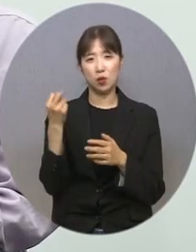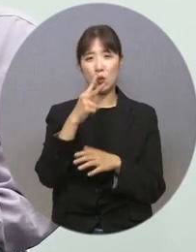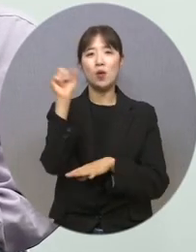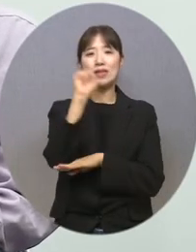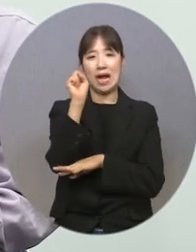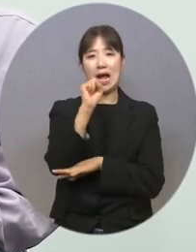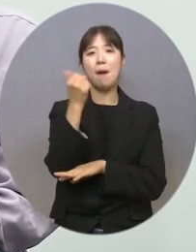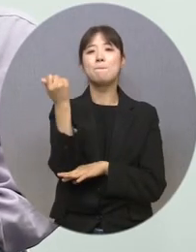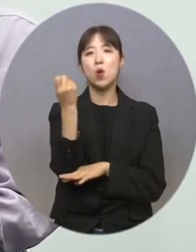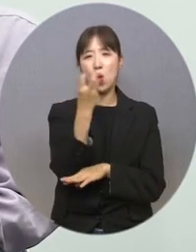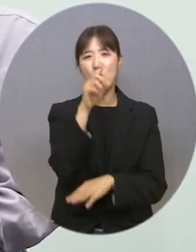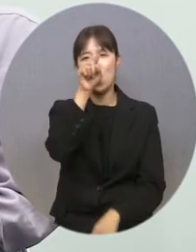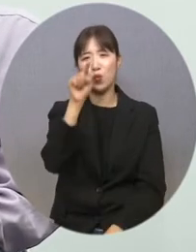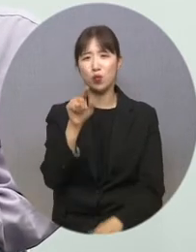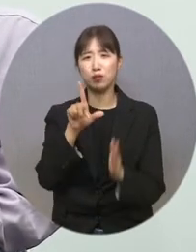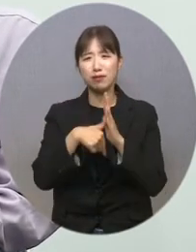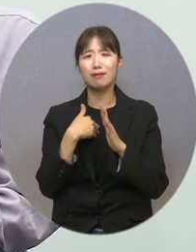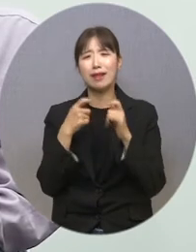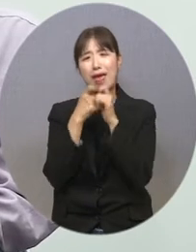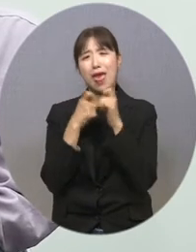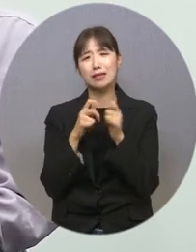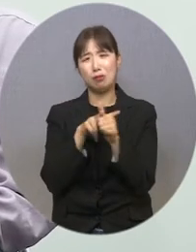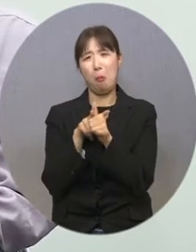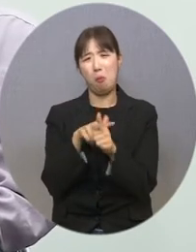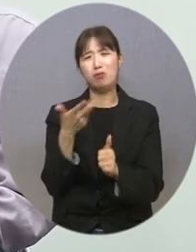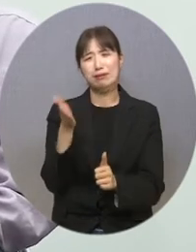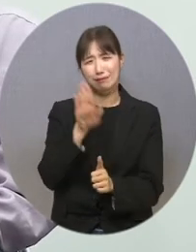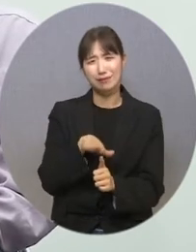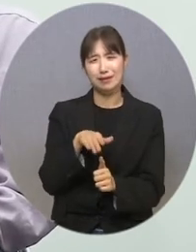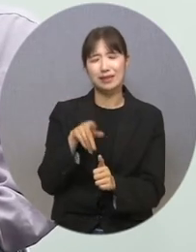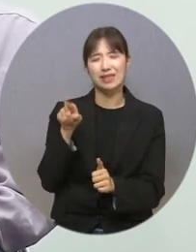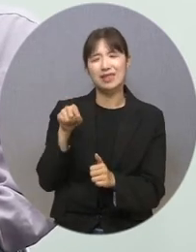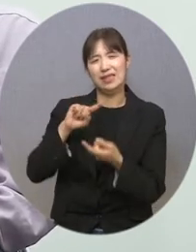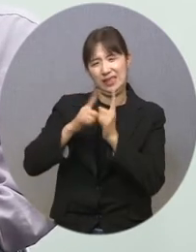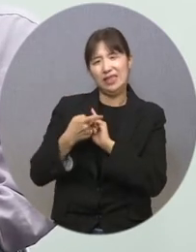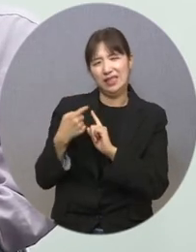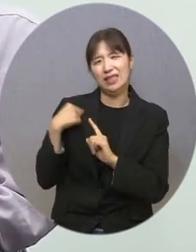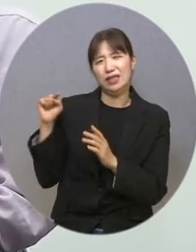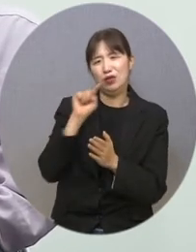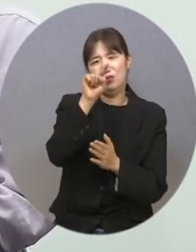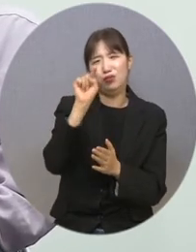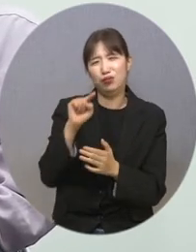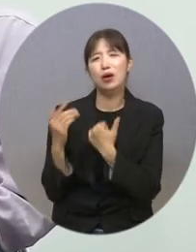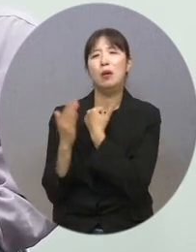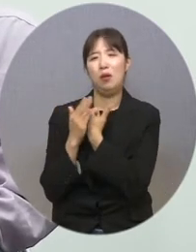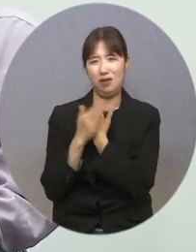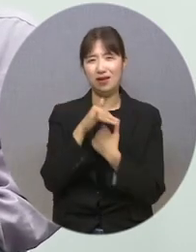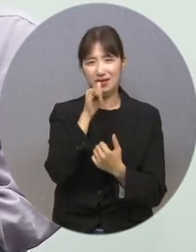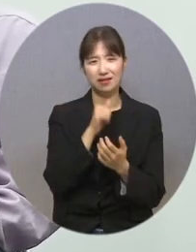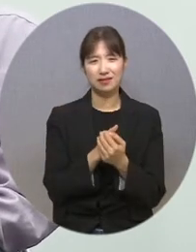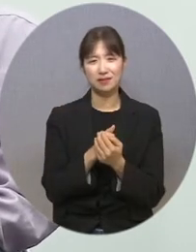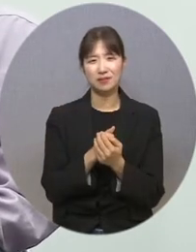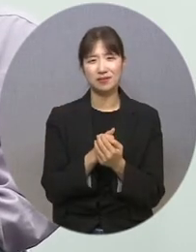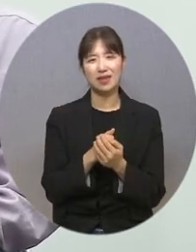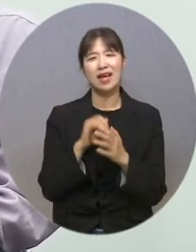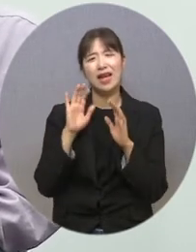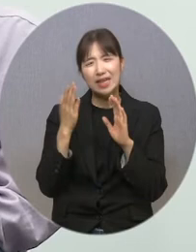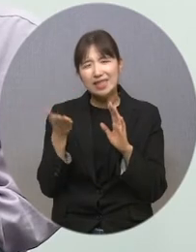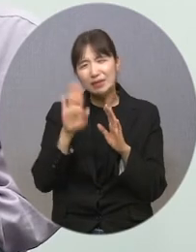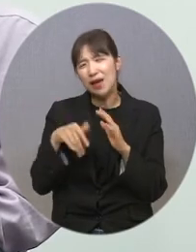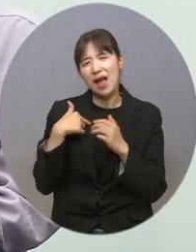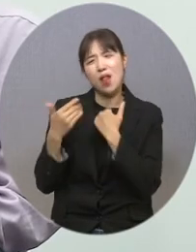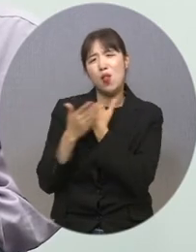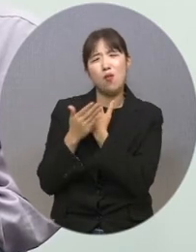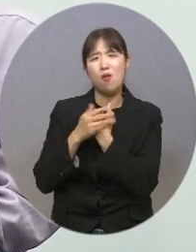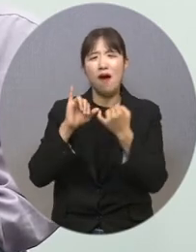버너 같은거 쓰고 할 때 이제 개인정보 인데 에 와서 박 자기가 눌러 주려고 하고 조금만 저한테 시간 에 출연할 수 있는